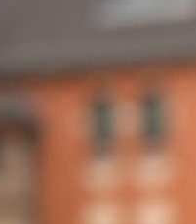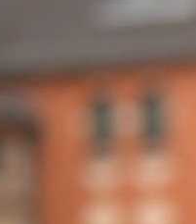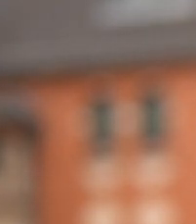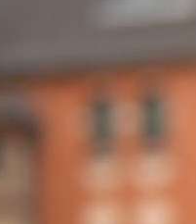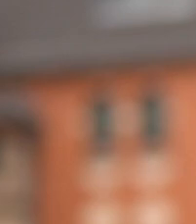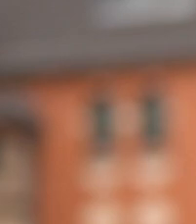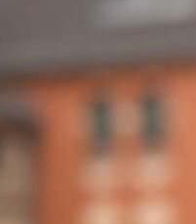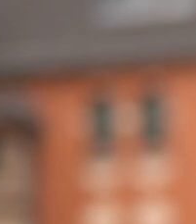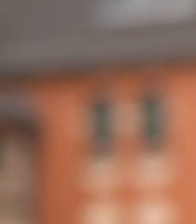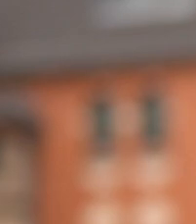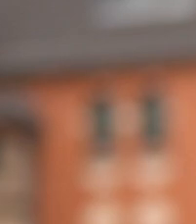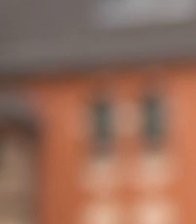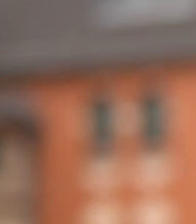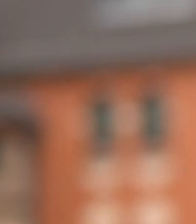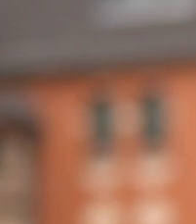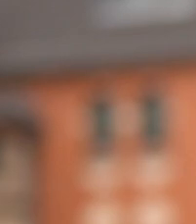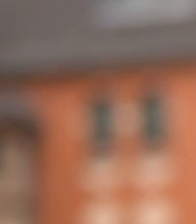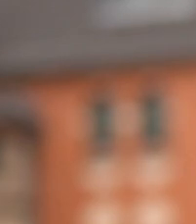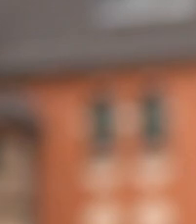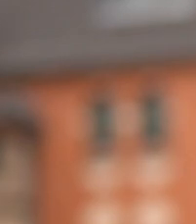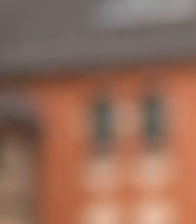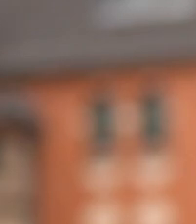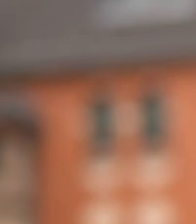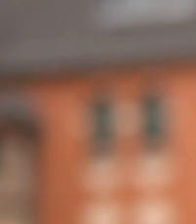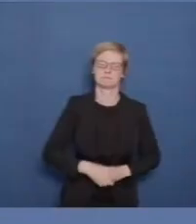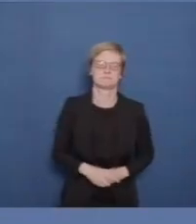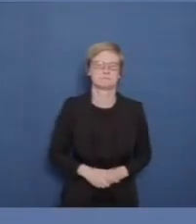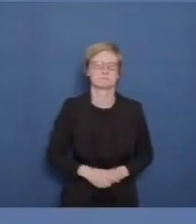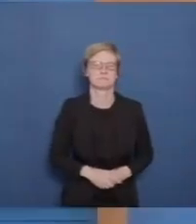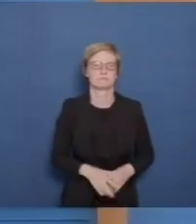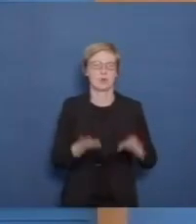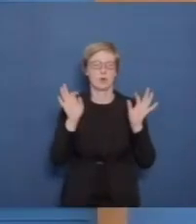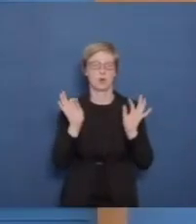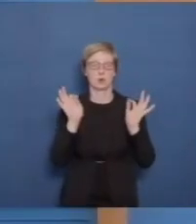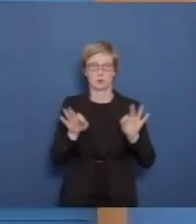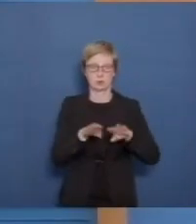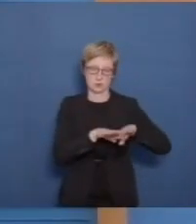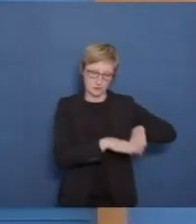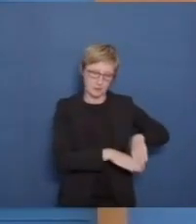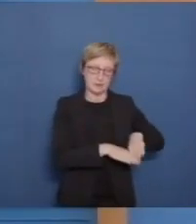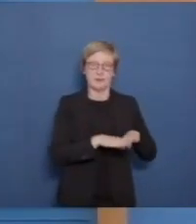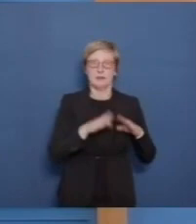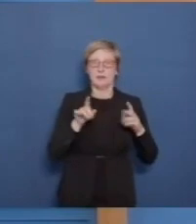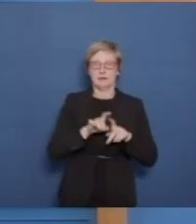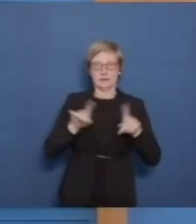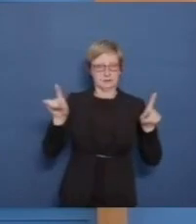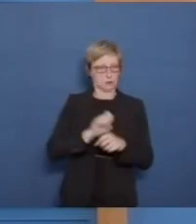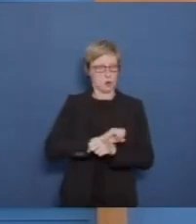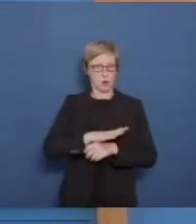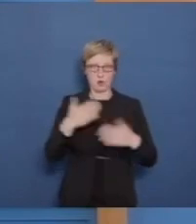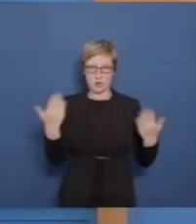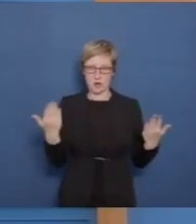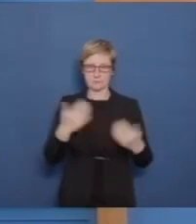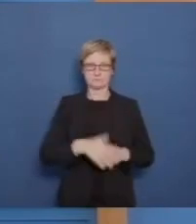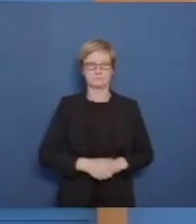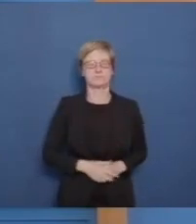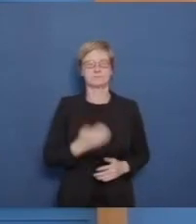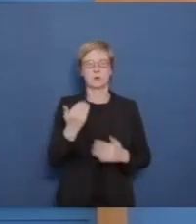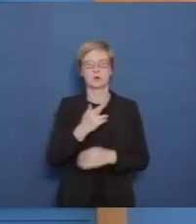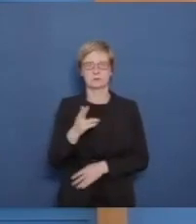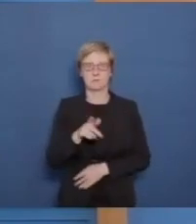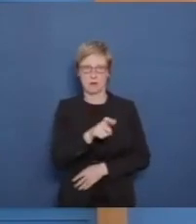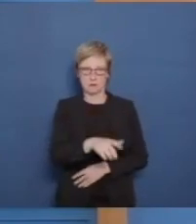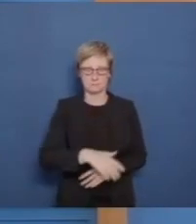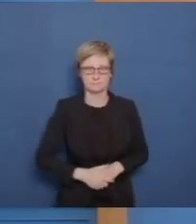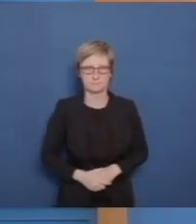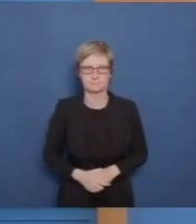Mich verwundert das sehr stark. So ist es neutral ausgedrückt. Wechseln wir das Thema, und zwar Corona rufe ich als nächstes auf, Frau Rosbach.